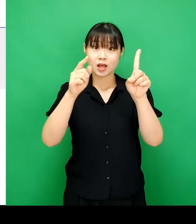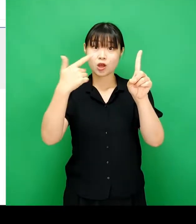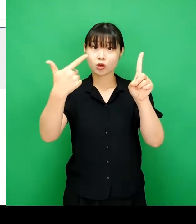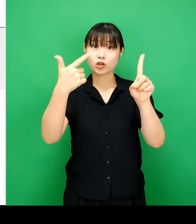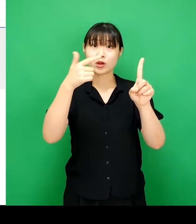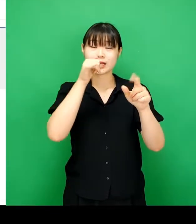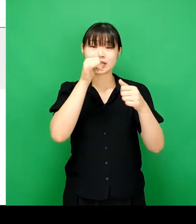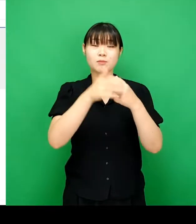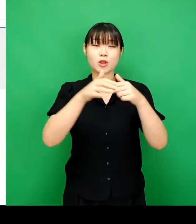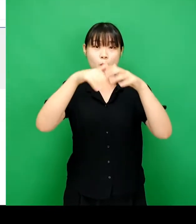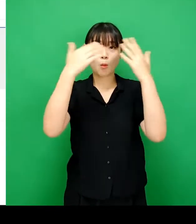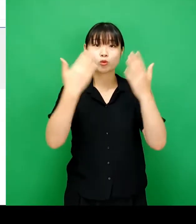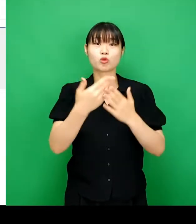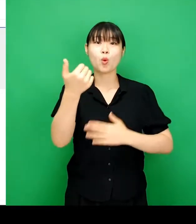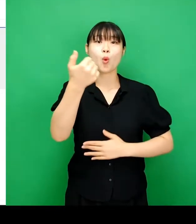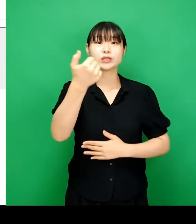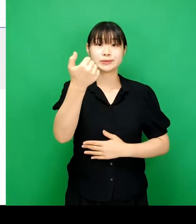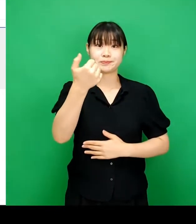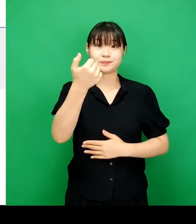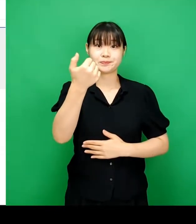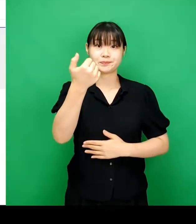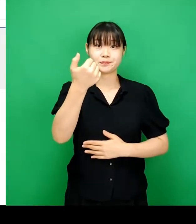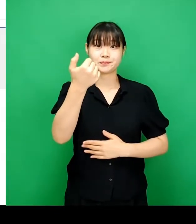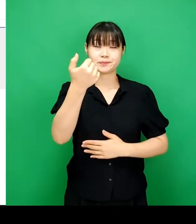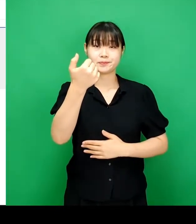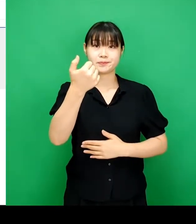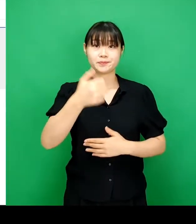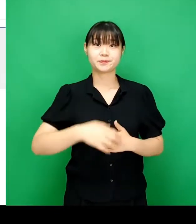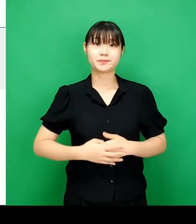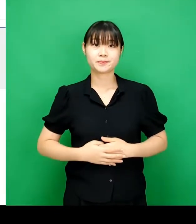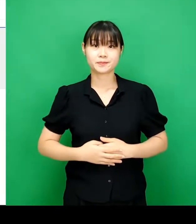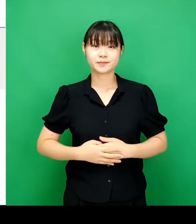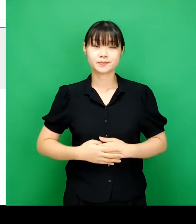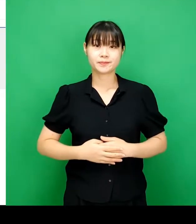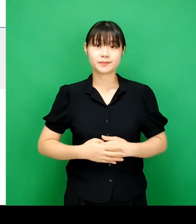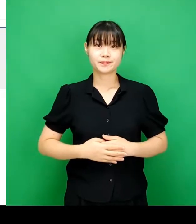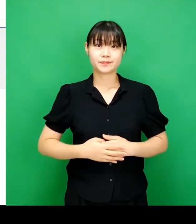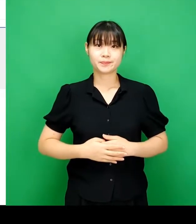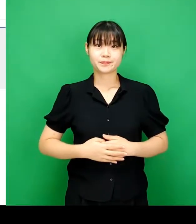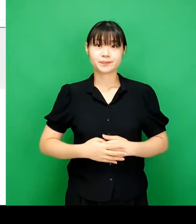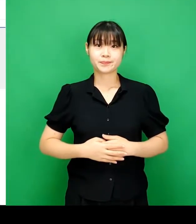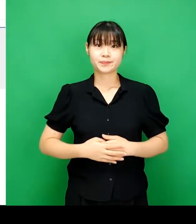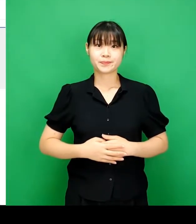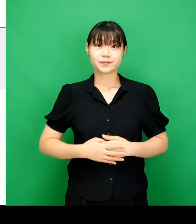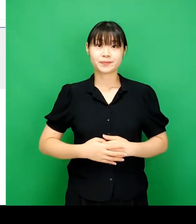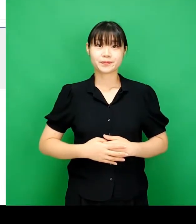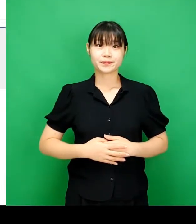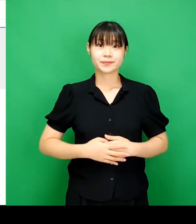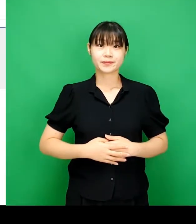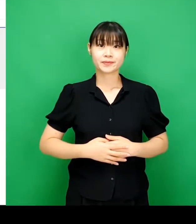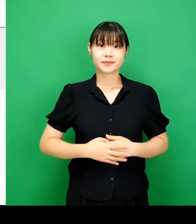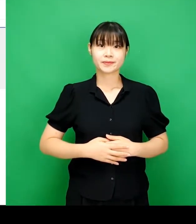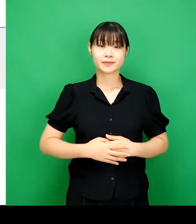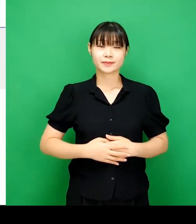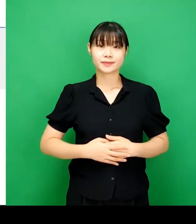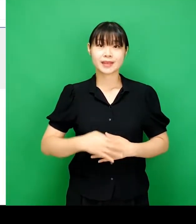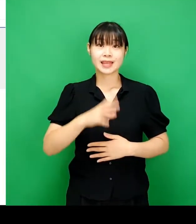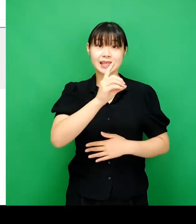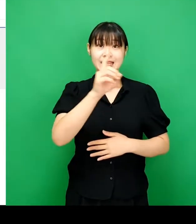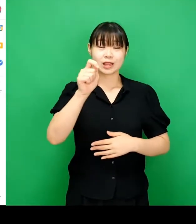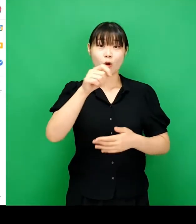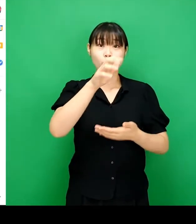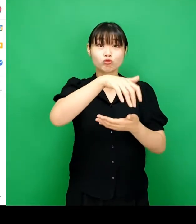300명이 한 페이지에 6명씩 있으니 모두 50페이지가 있다는 것을 알 수 있습니다.